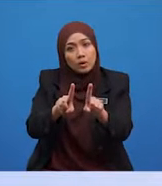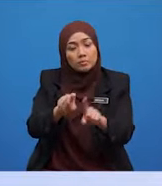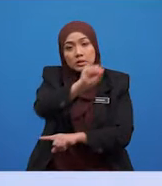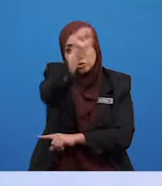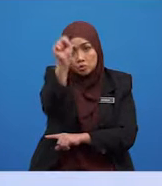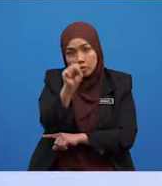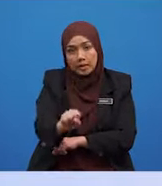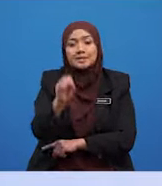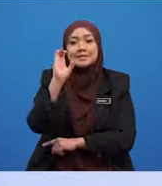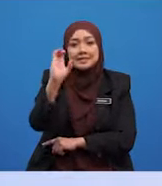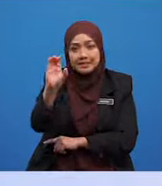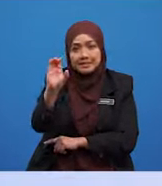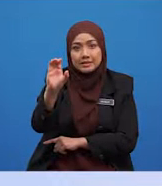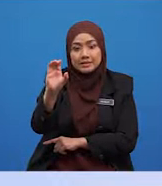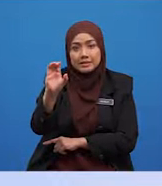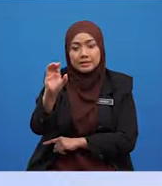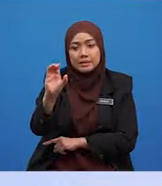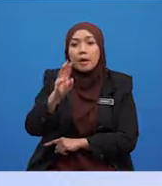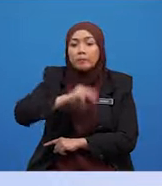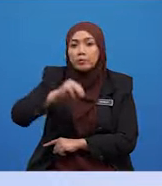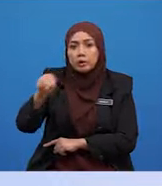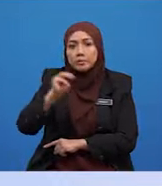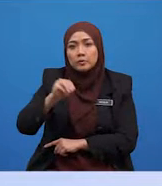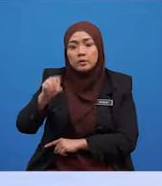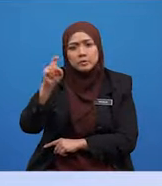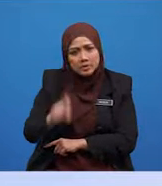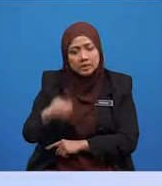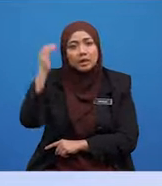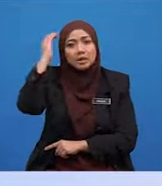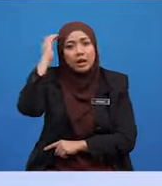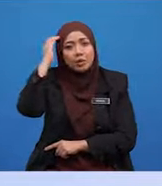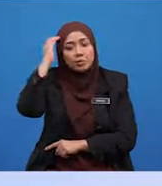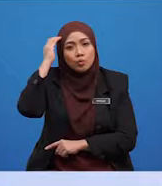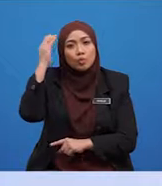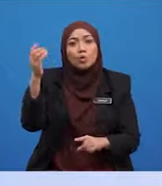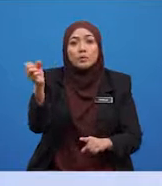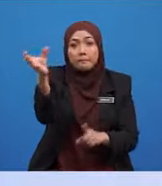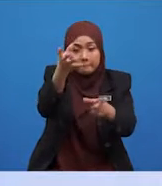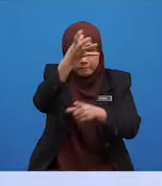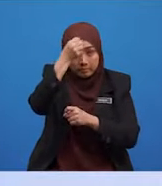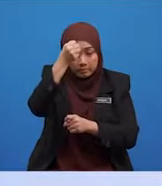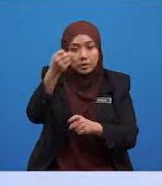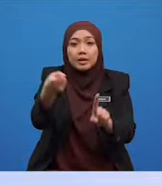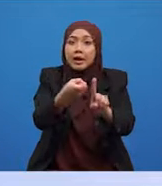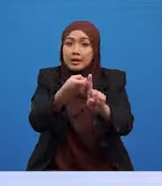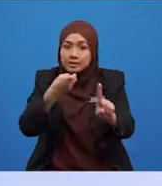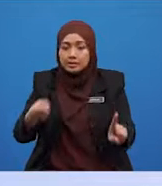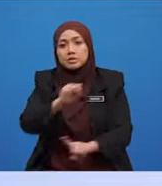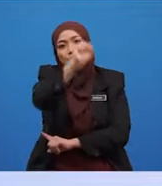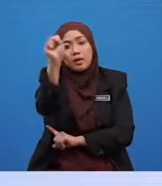NK ialah 3 cm. Dengan melakar segitiga bersudut